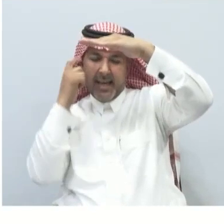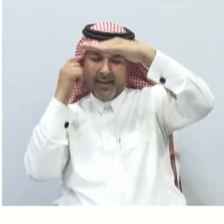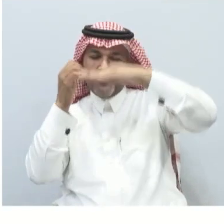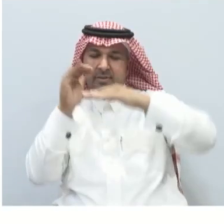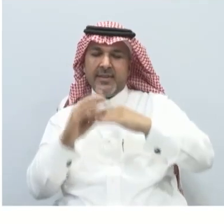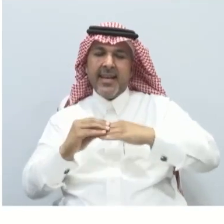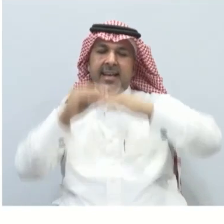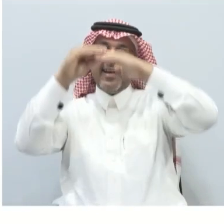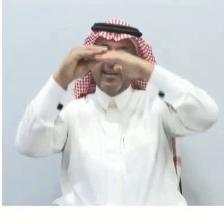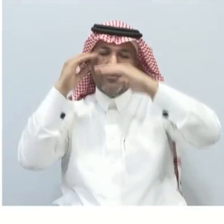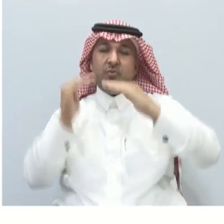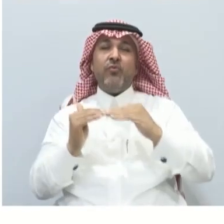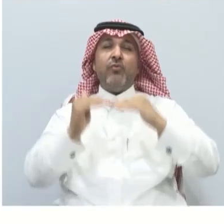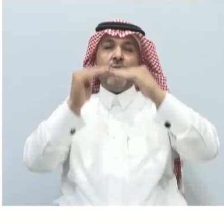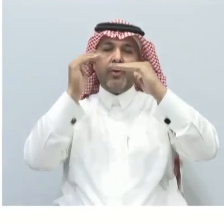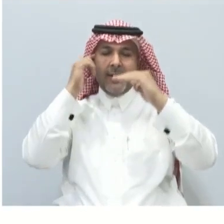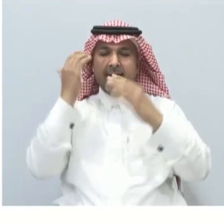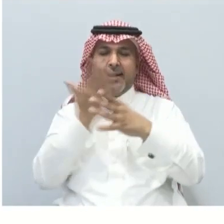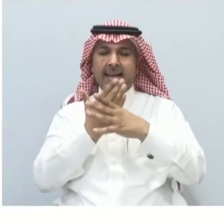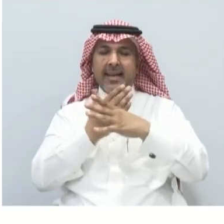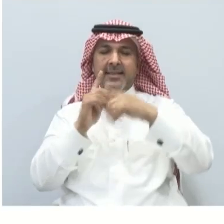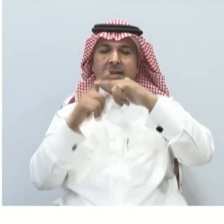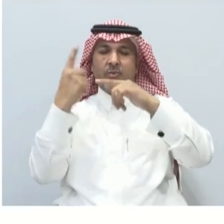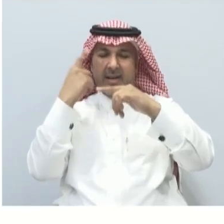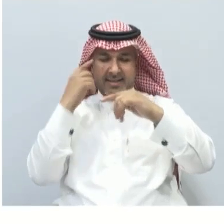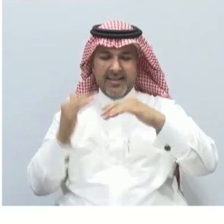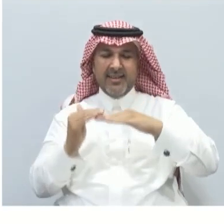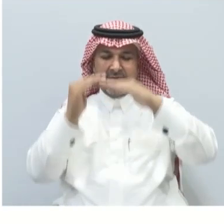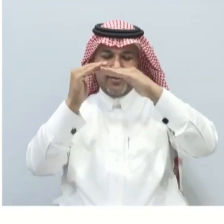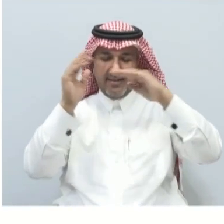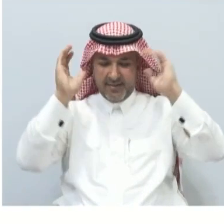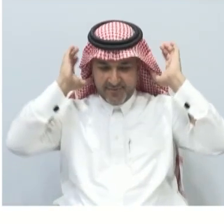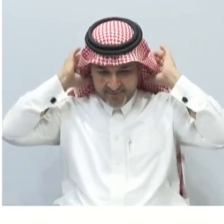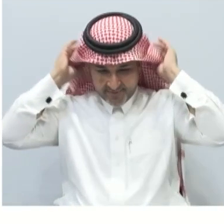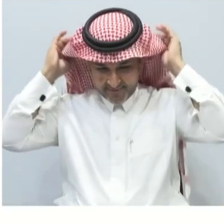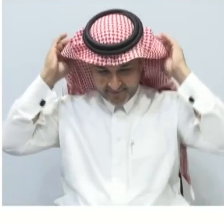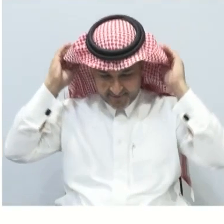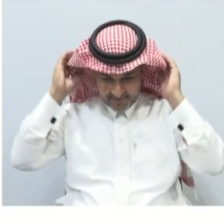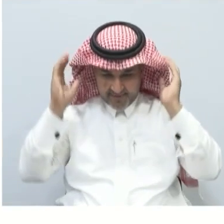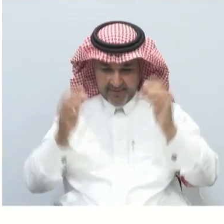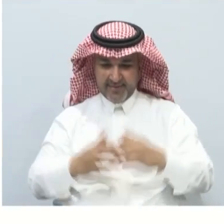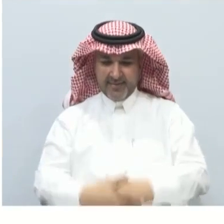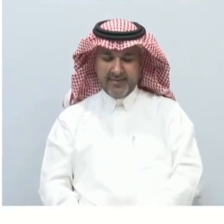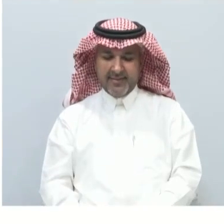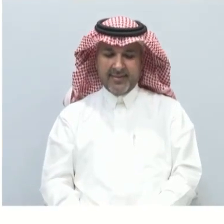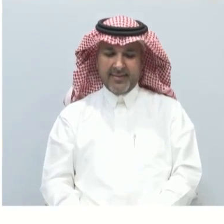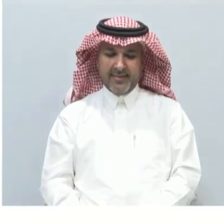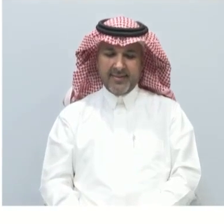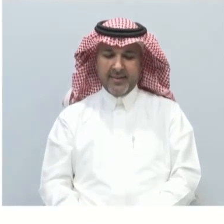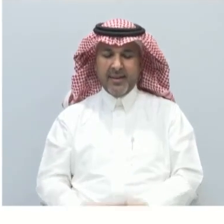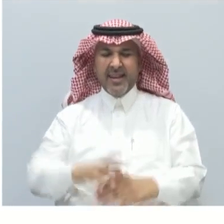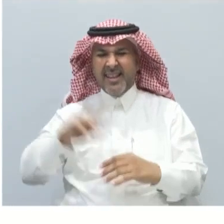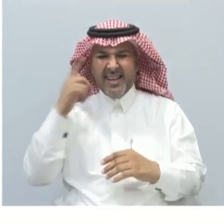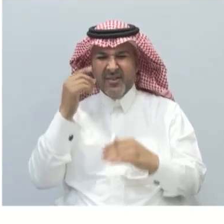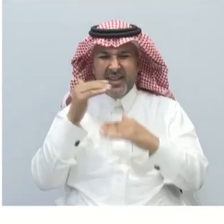واحد اذا نلاحظ الان ان المجال نفسه اذا هنا المجال هو ار ولكن المدى هو